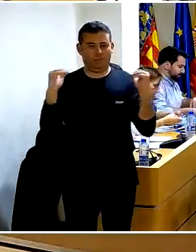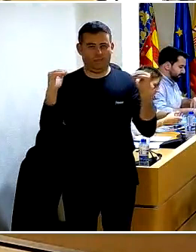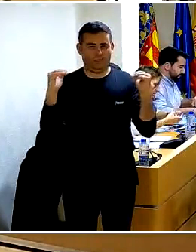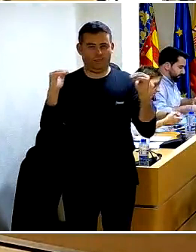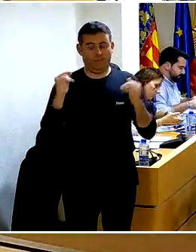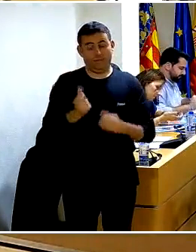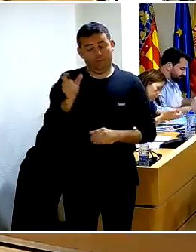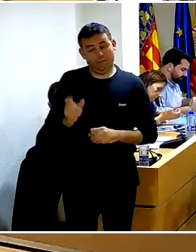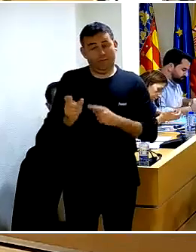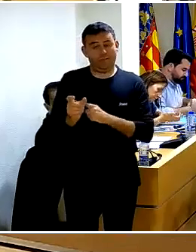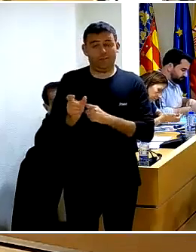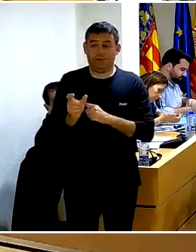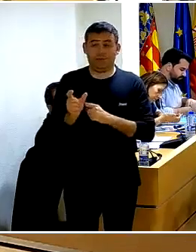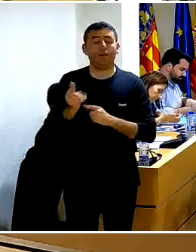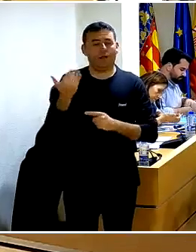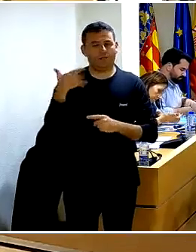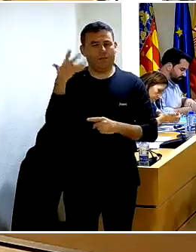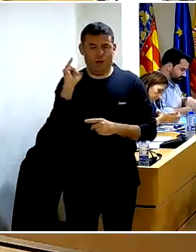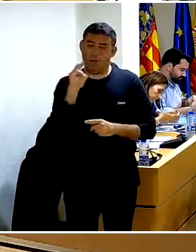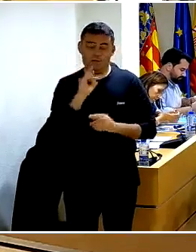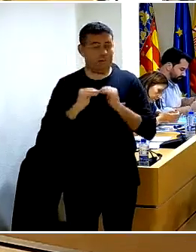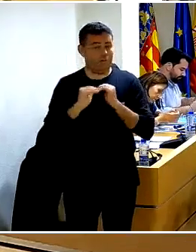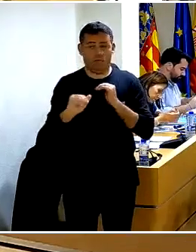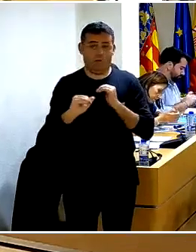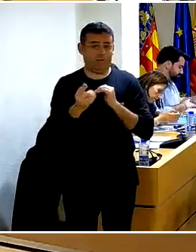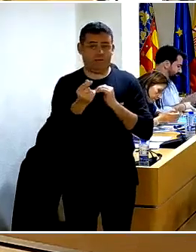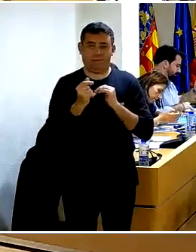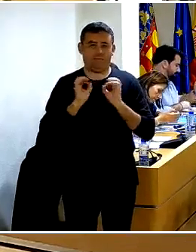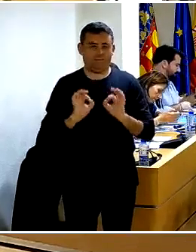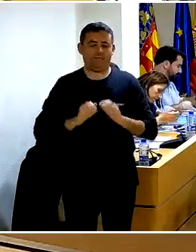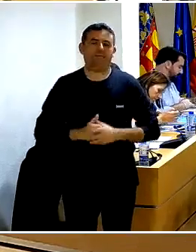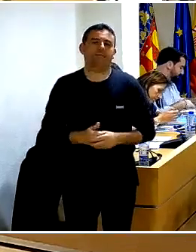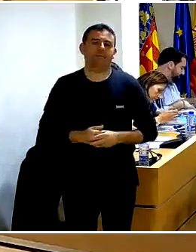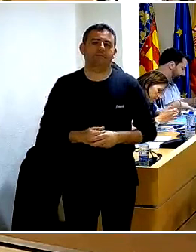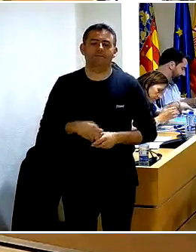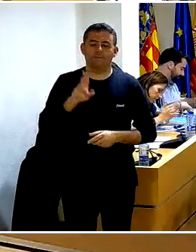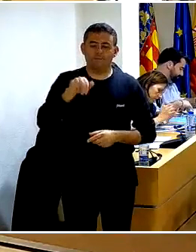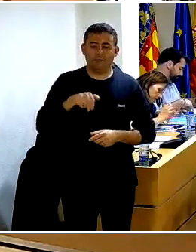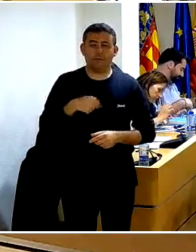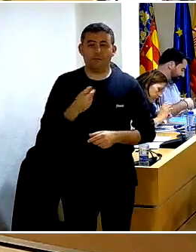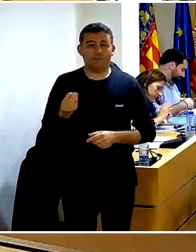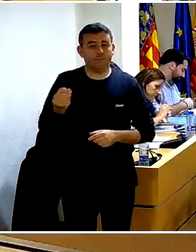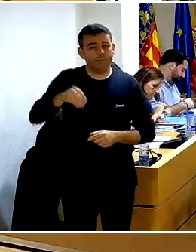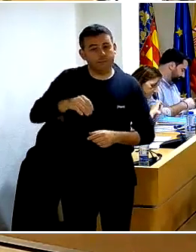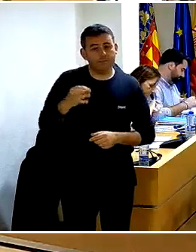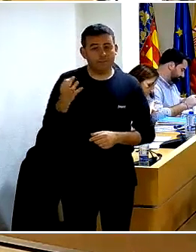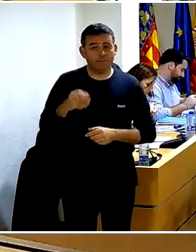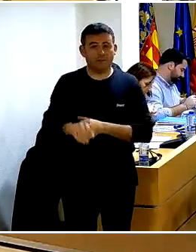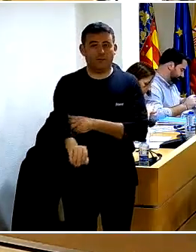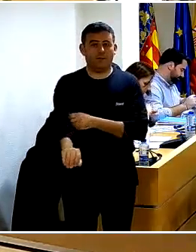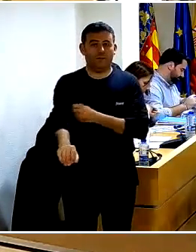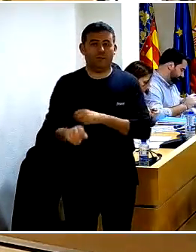varia econòmicament. I també se fica en el seu lloc la plaça de tècnic